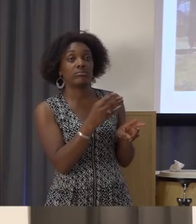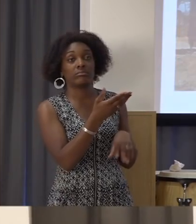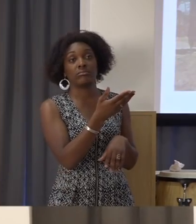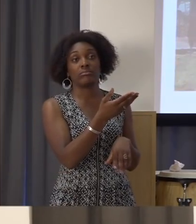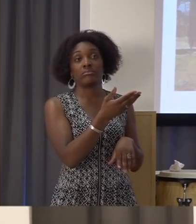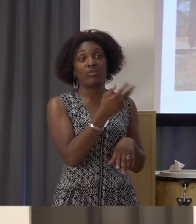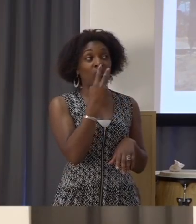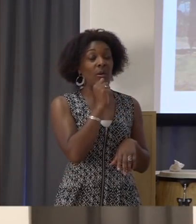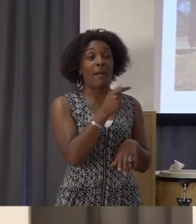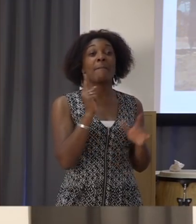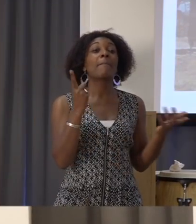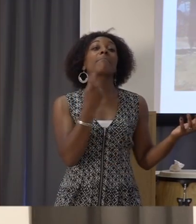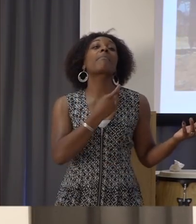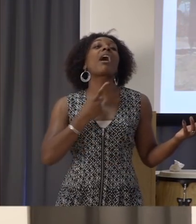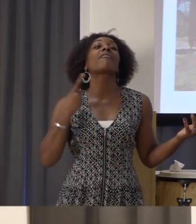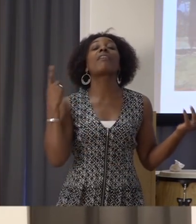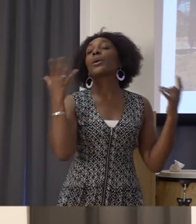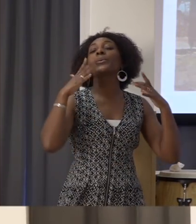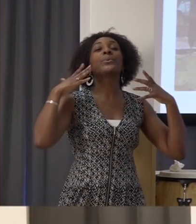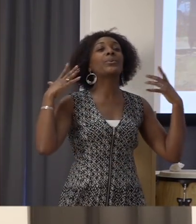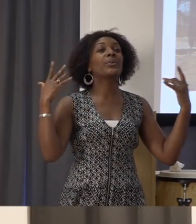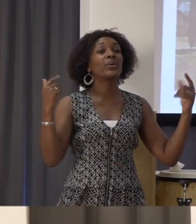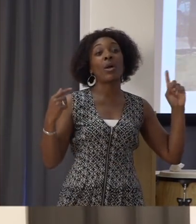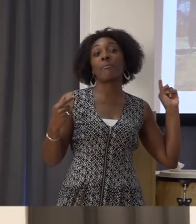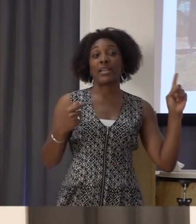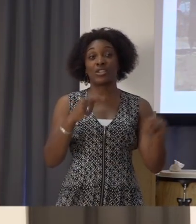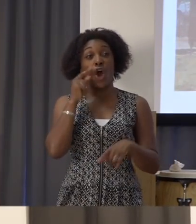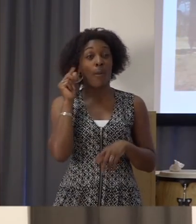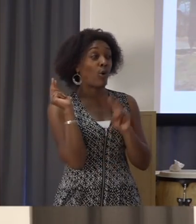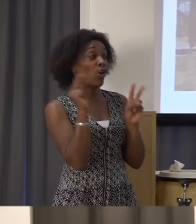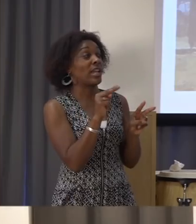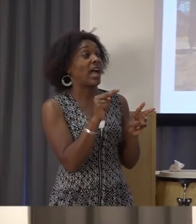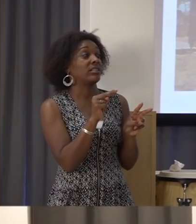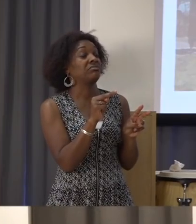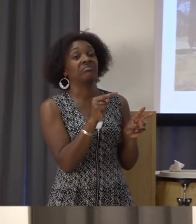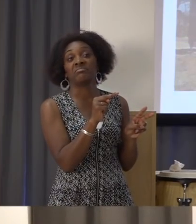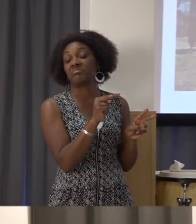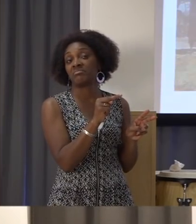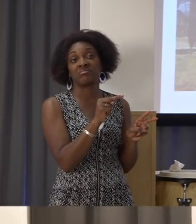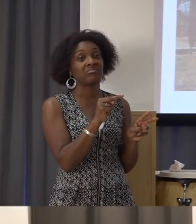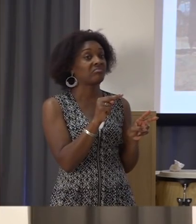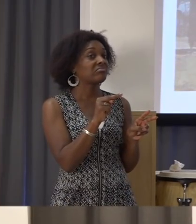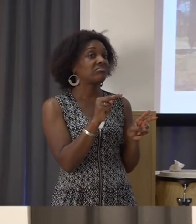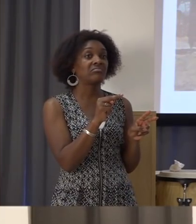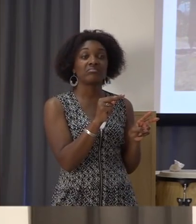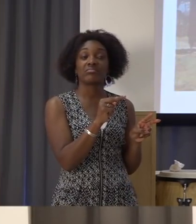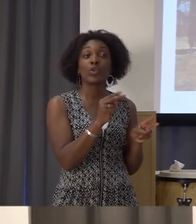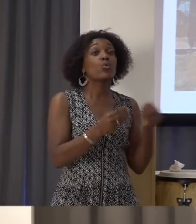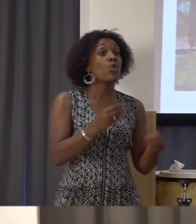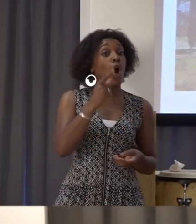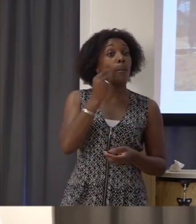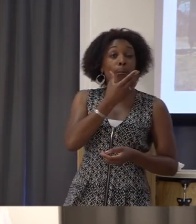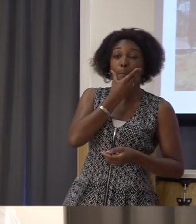Tu peux te mettre des parfums que tu veux. Quand les hommes te voient, qu'est-ce qu'ils voient? Toi qui es l'homme beau,